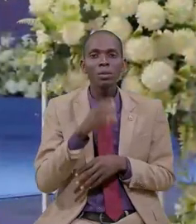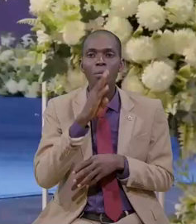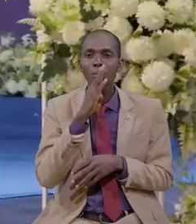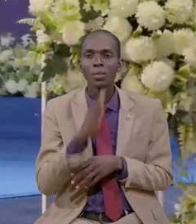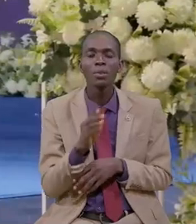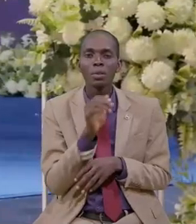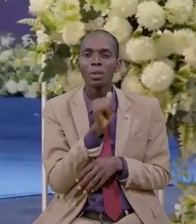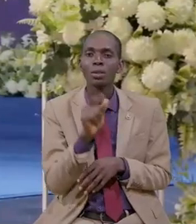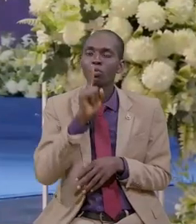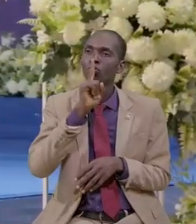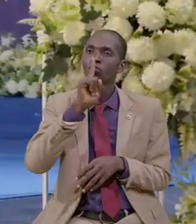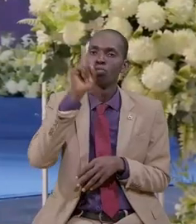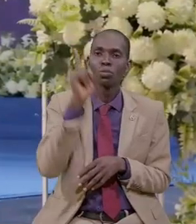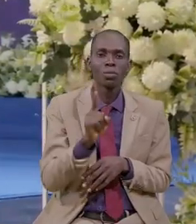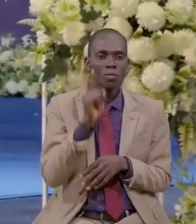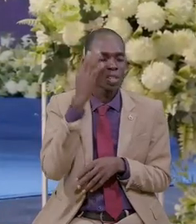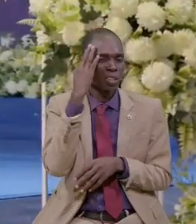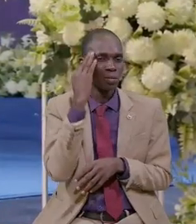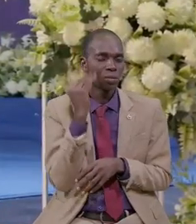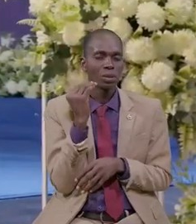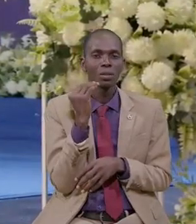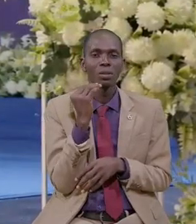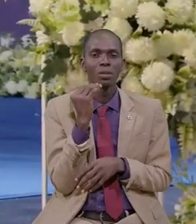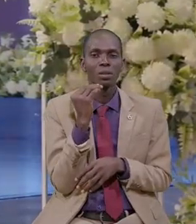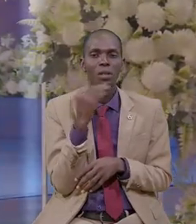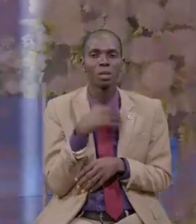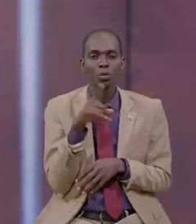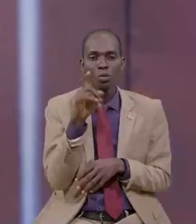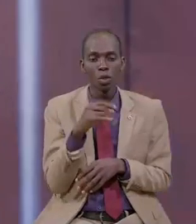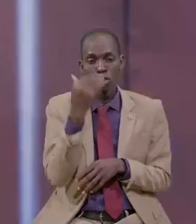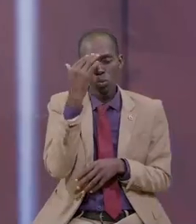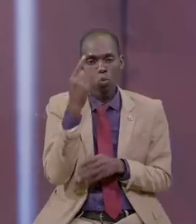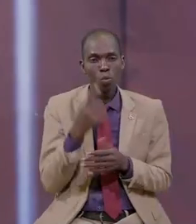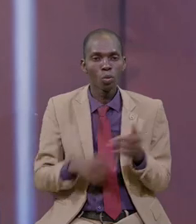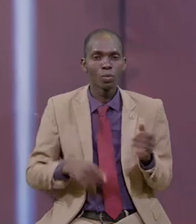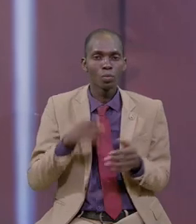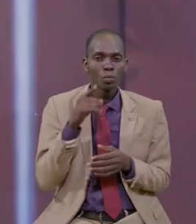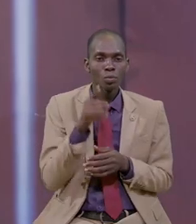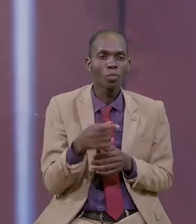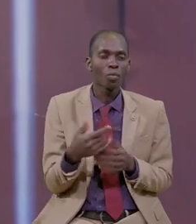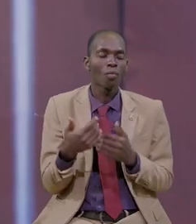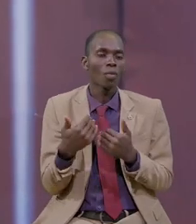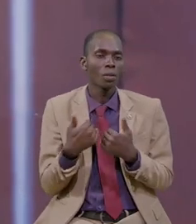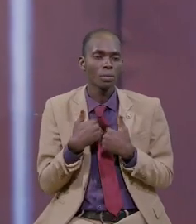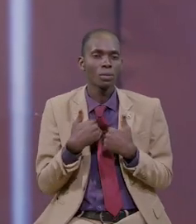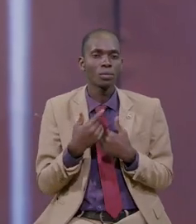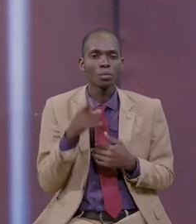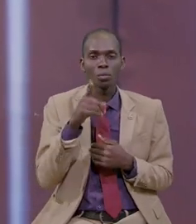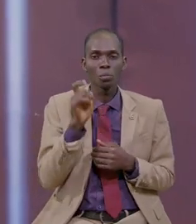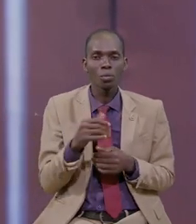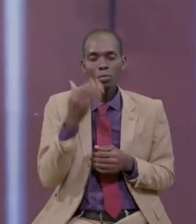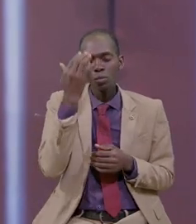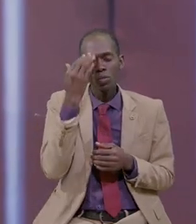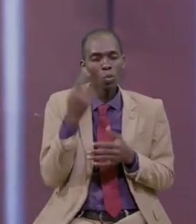avoir une expérience définie et tu dois savoir ce que tu as entendu. Tu dois connaître comment tu